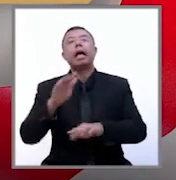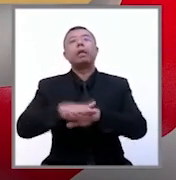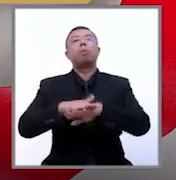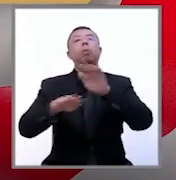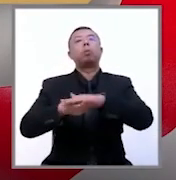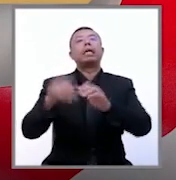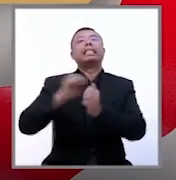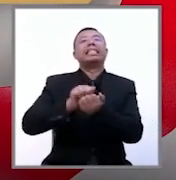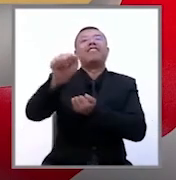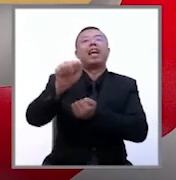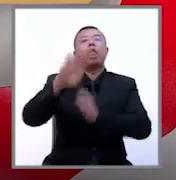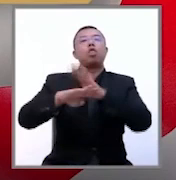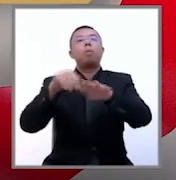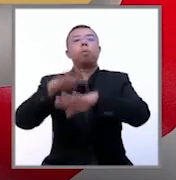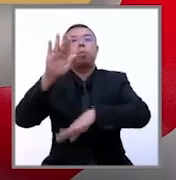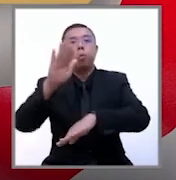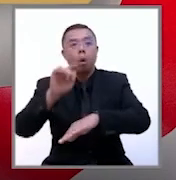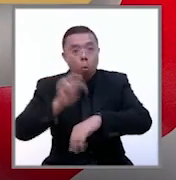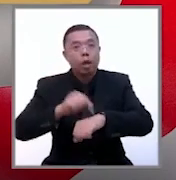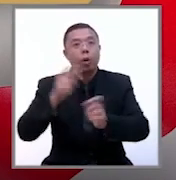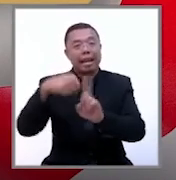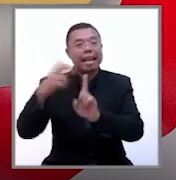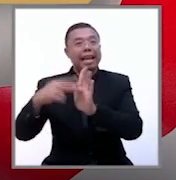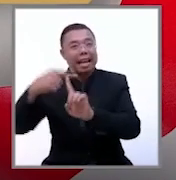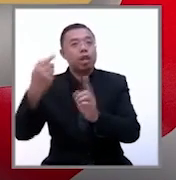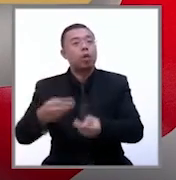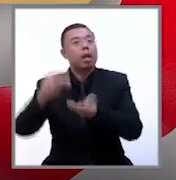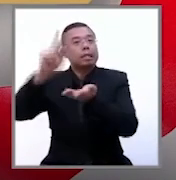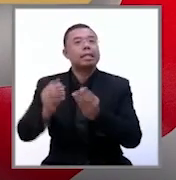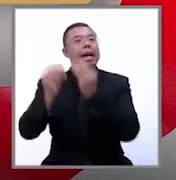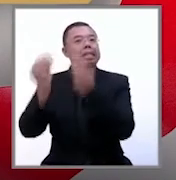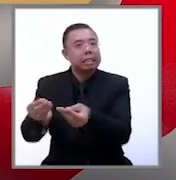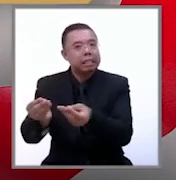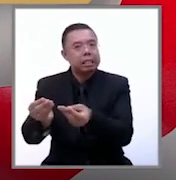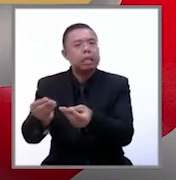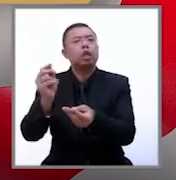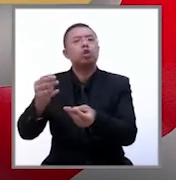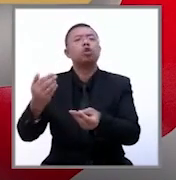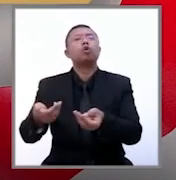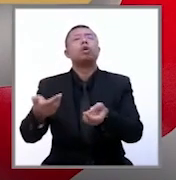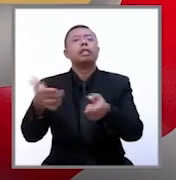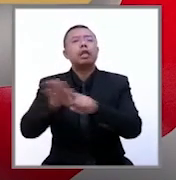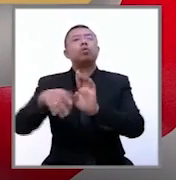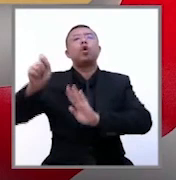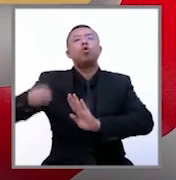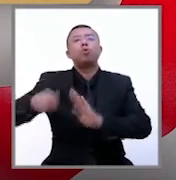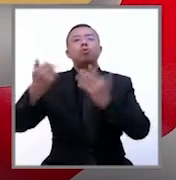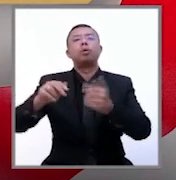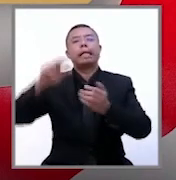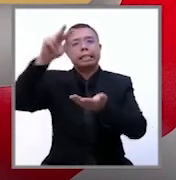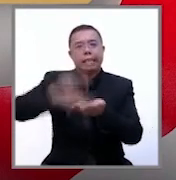sertifikat pada saat kinak itu dikeluarkan itu secara hukum sah tapi